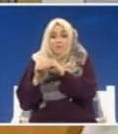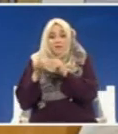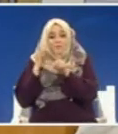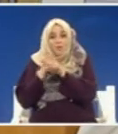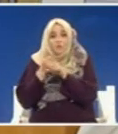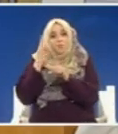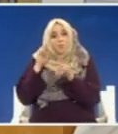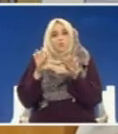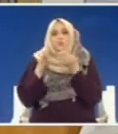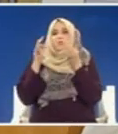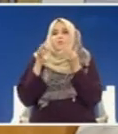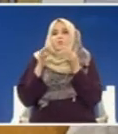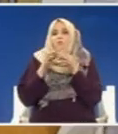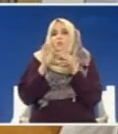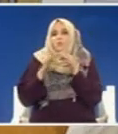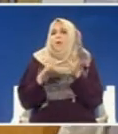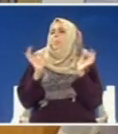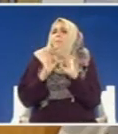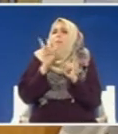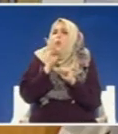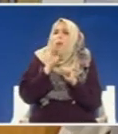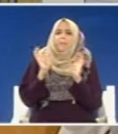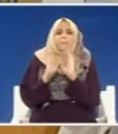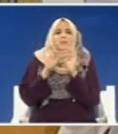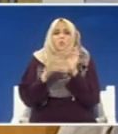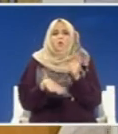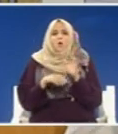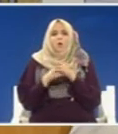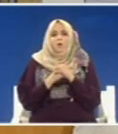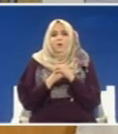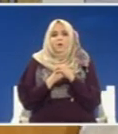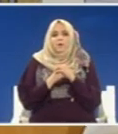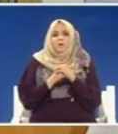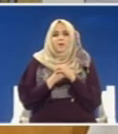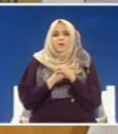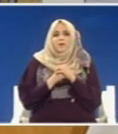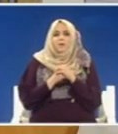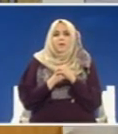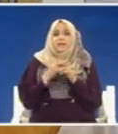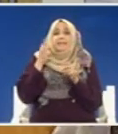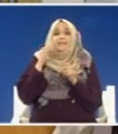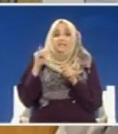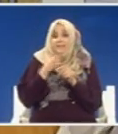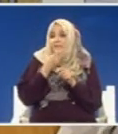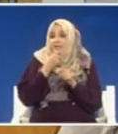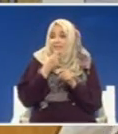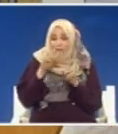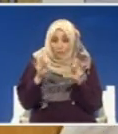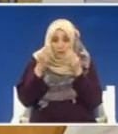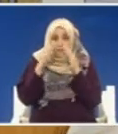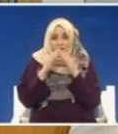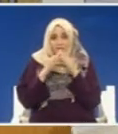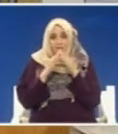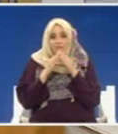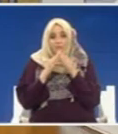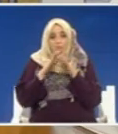أجل الوصول إلى حل. ما فيش مشكلة ما فيهاش حل، يا تيسر الأمر وتحصلوا على سكن